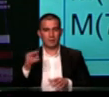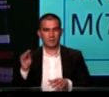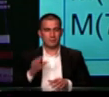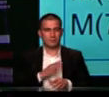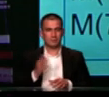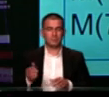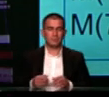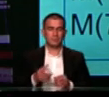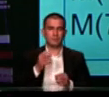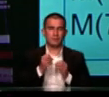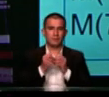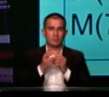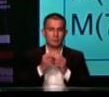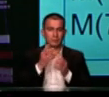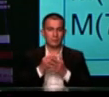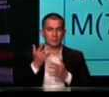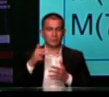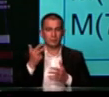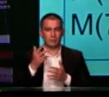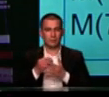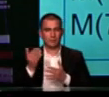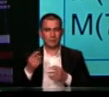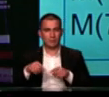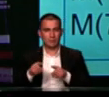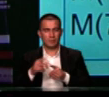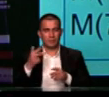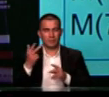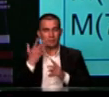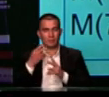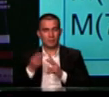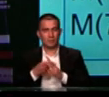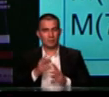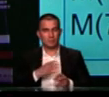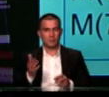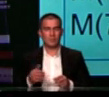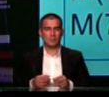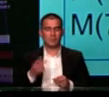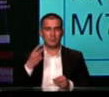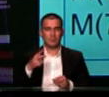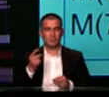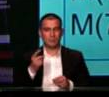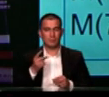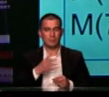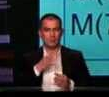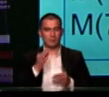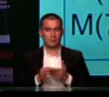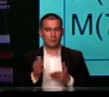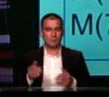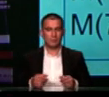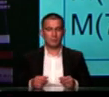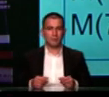qoldi. 12'ning 3-ci derecesini 33'ga bo'lganimizda esa 21 hosil